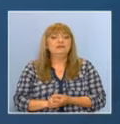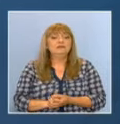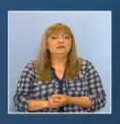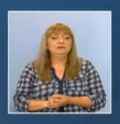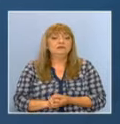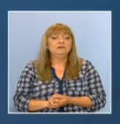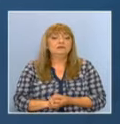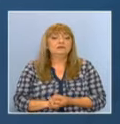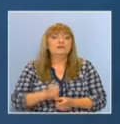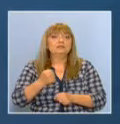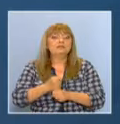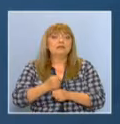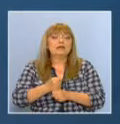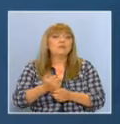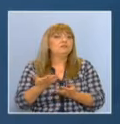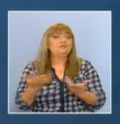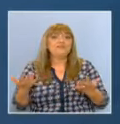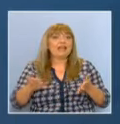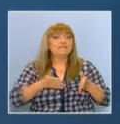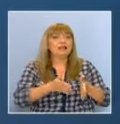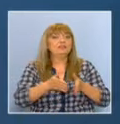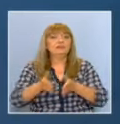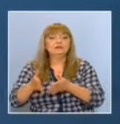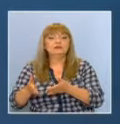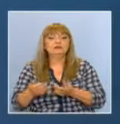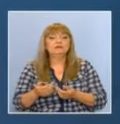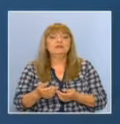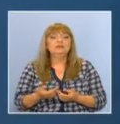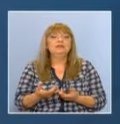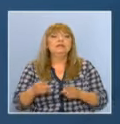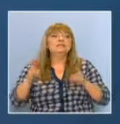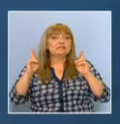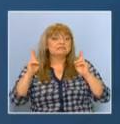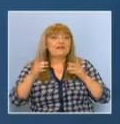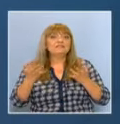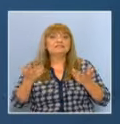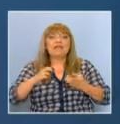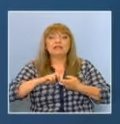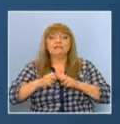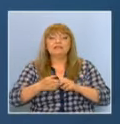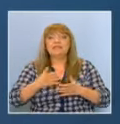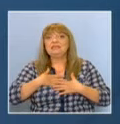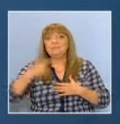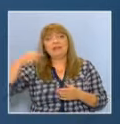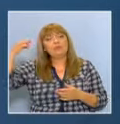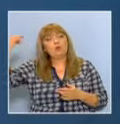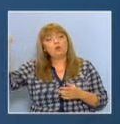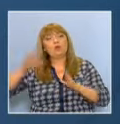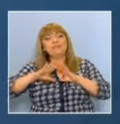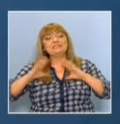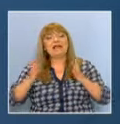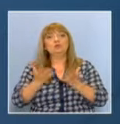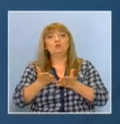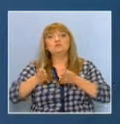да се работи заобщо в някаква насока справяне с някакви проблеми, тъй като има единна идеология и цялото общество е насочено в